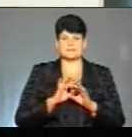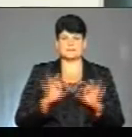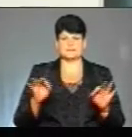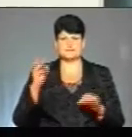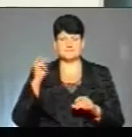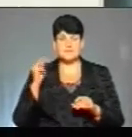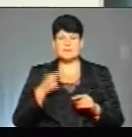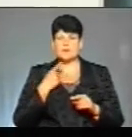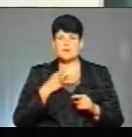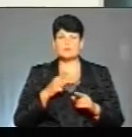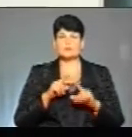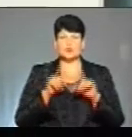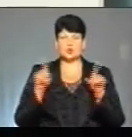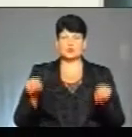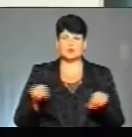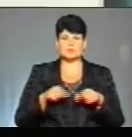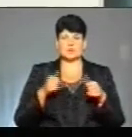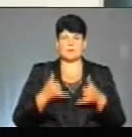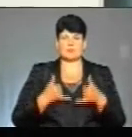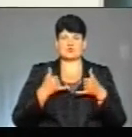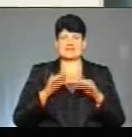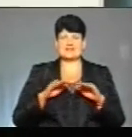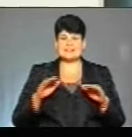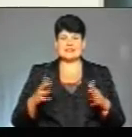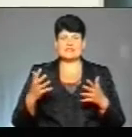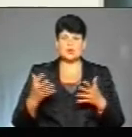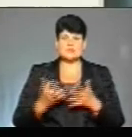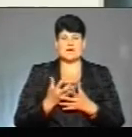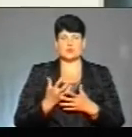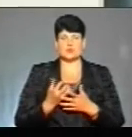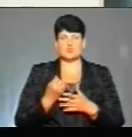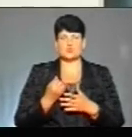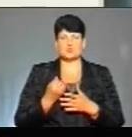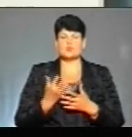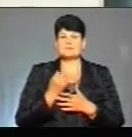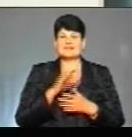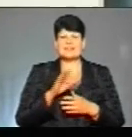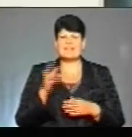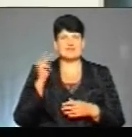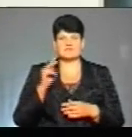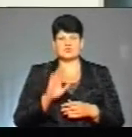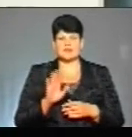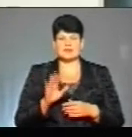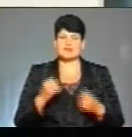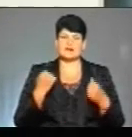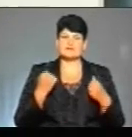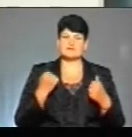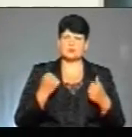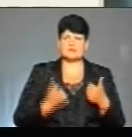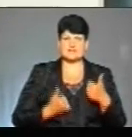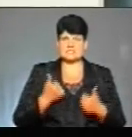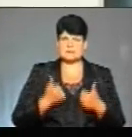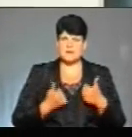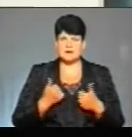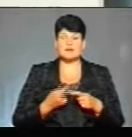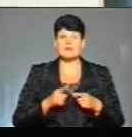говоримо про дошки пошани дітей, учнів, які досягають успіхи не у навчанні, а, наприклад, у спортивних